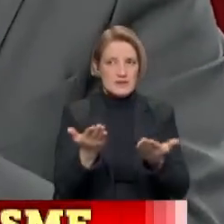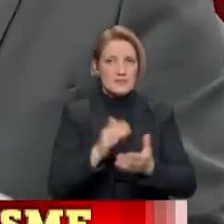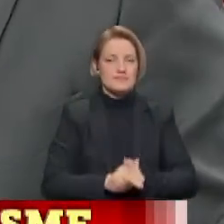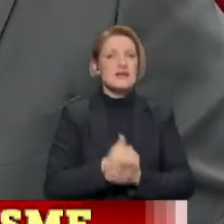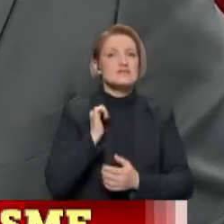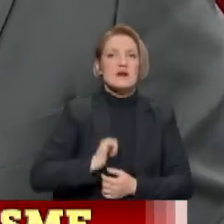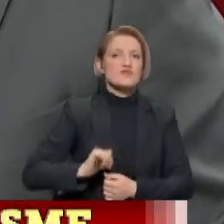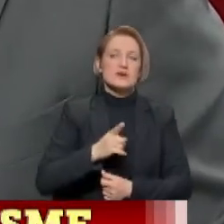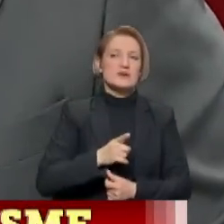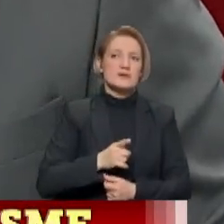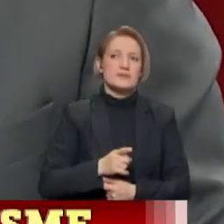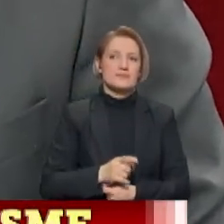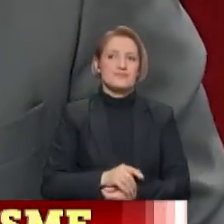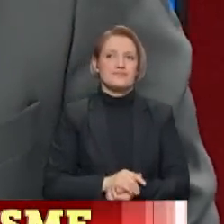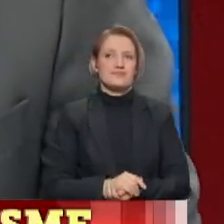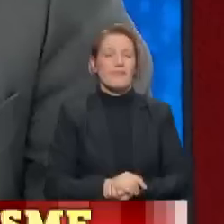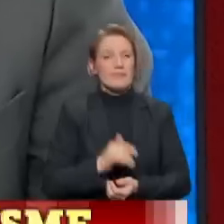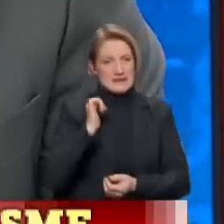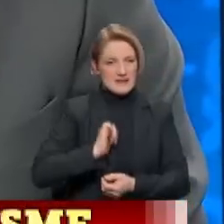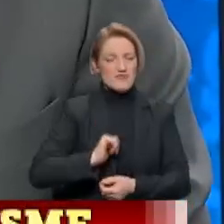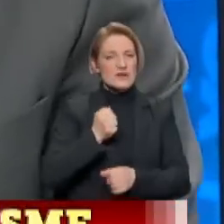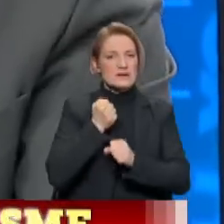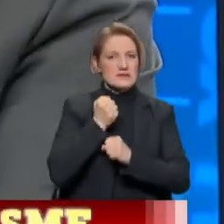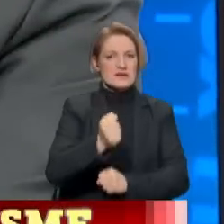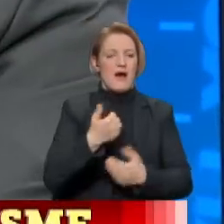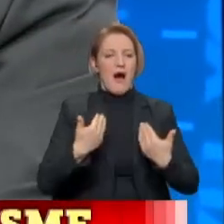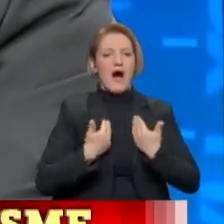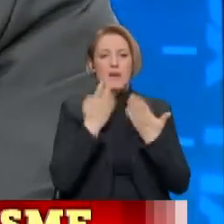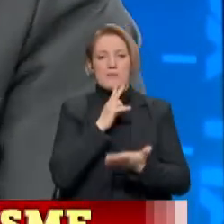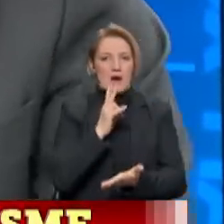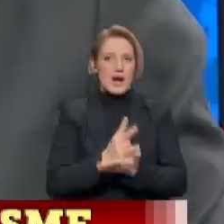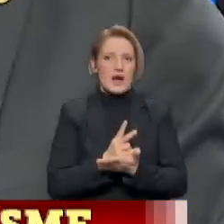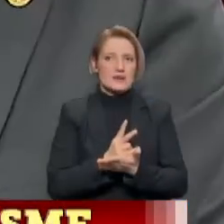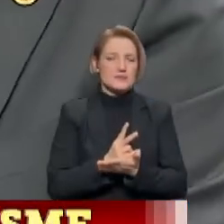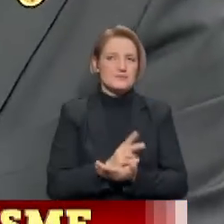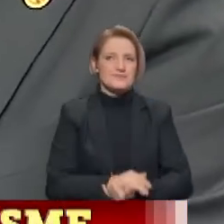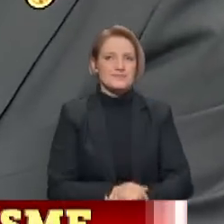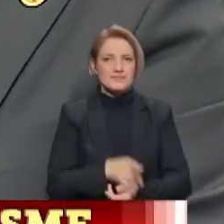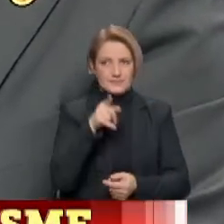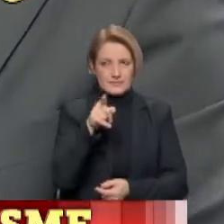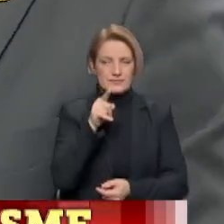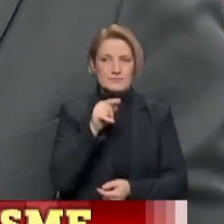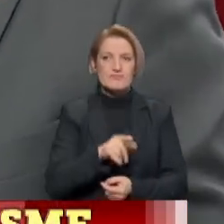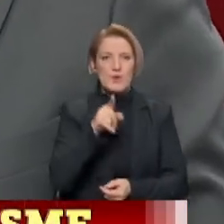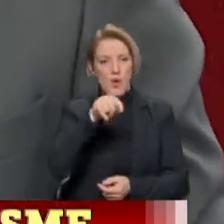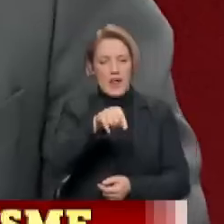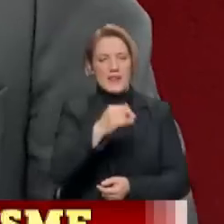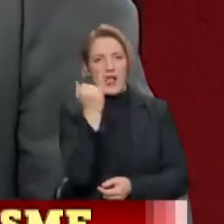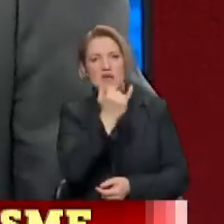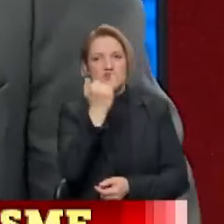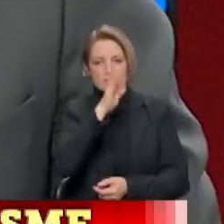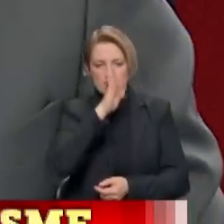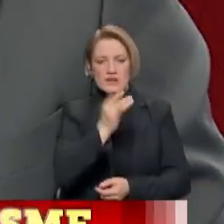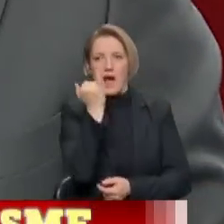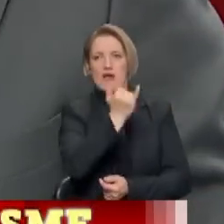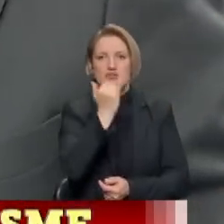peki savcının ısrarı? Savcının ısrarı, hakimin kararı. Şimdi yani sizin de orada eleştirileriniz var. Çok ciddi